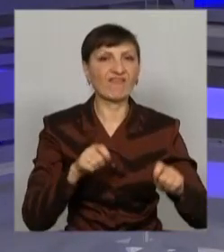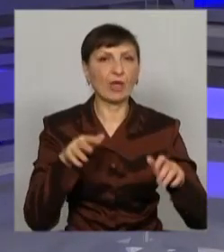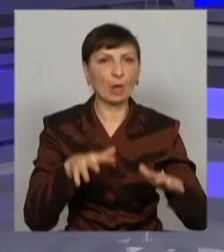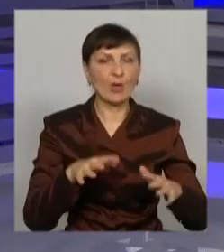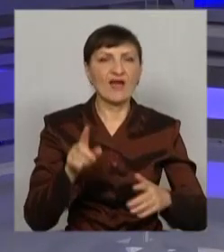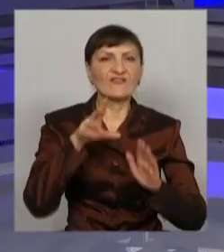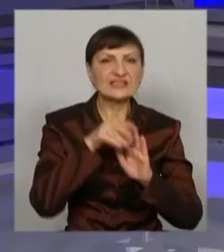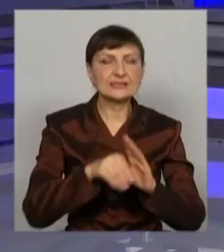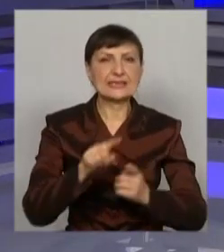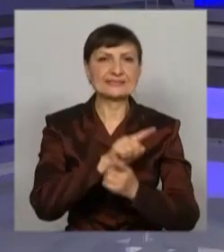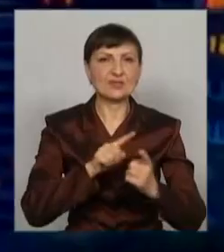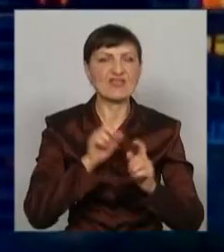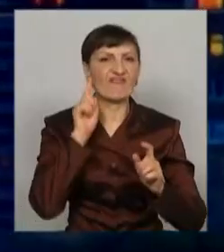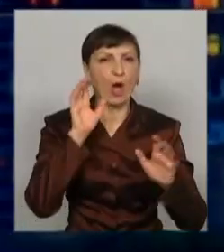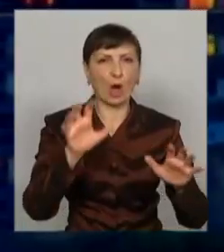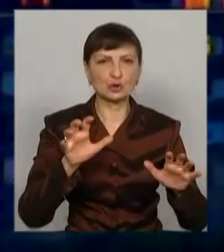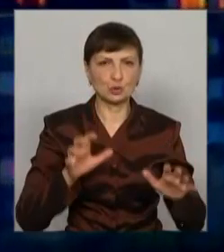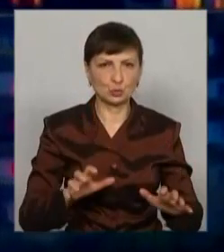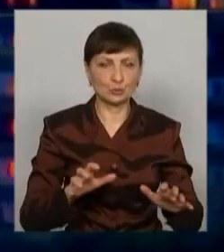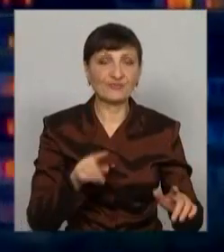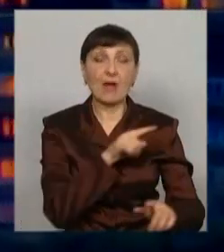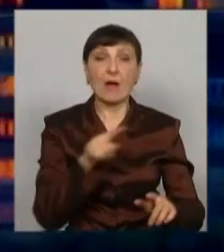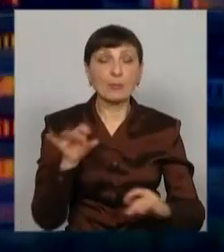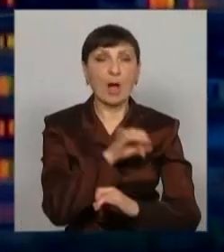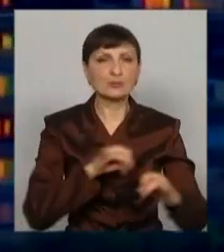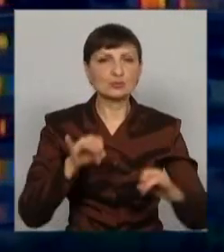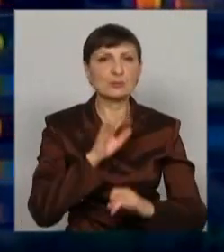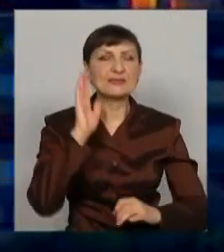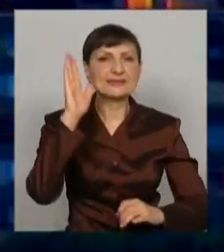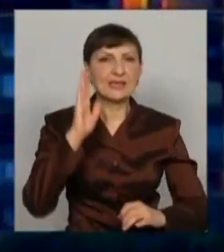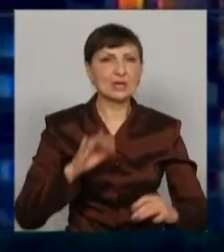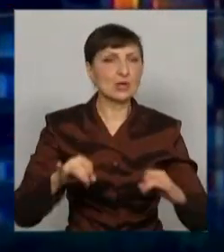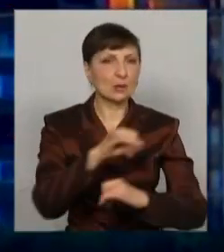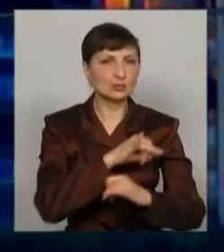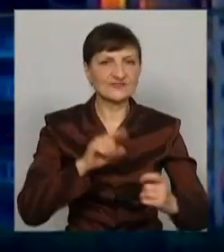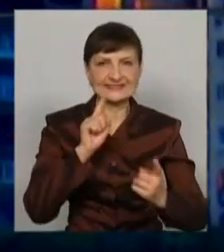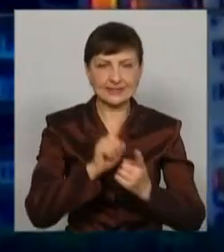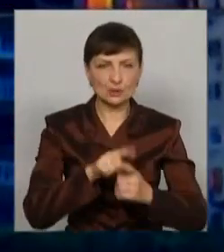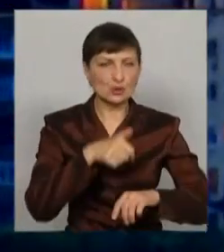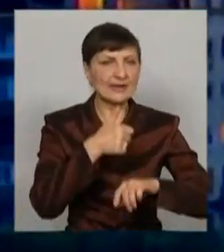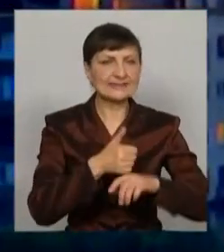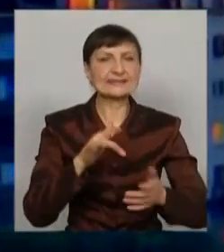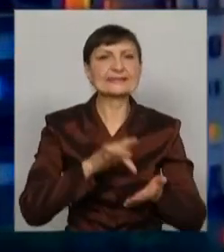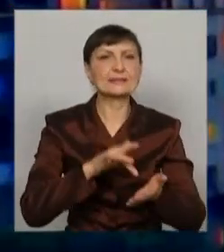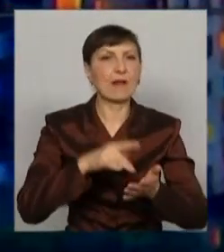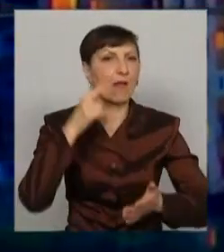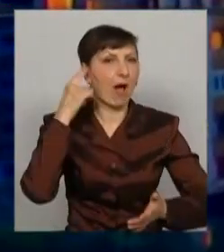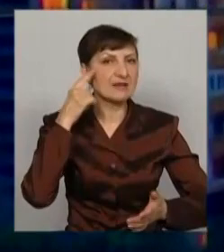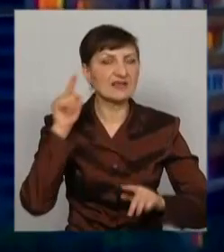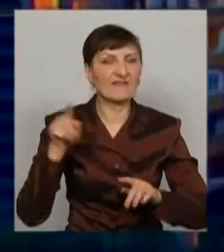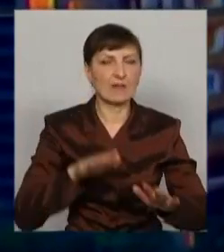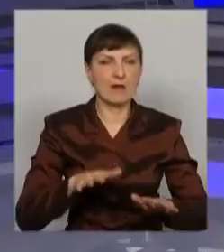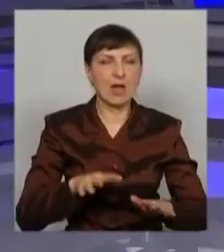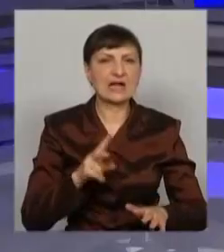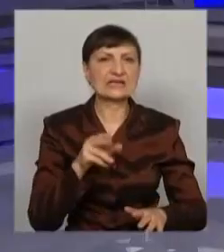внесению изменений в Конституцию. Собеседники также обсудили предстоящую консультативную встречу лидеров Центральной Азии в Кыргызстане.